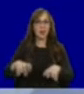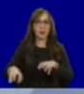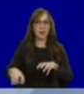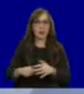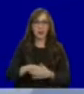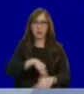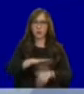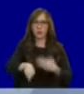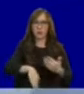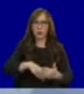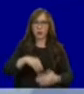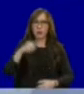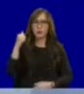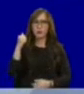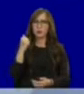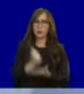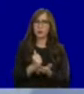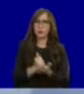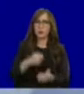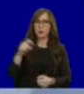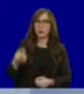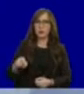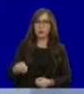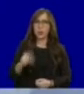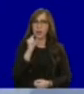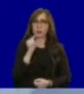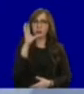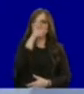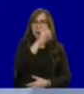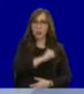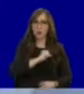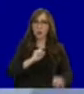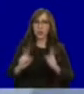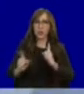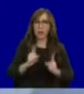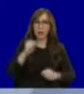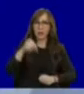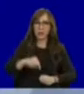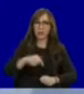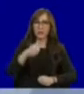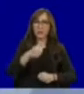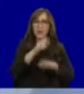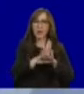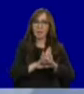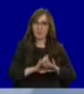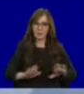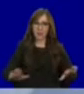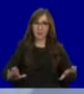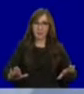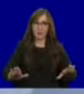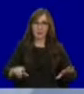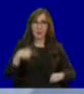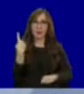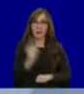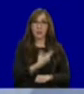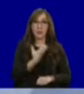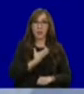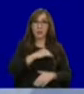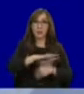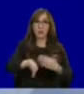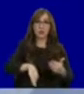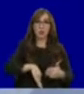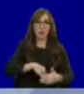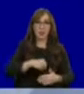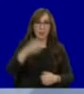ini sangat dibutuhkan untuk memastikan pembelajaran bisa berjalan dengan aman. Kita ingin semua kepala satuan pendidikan,